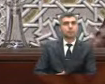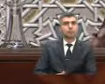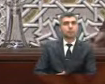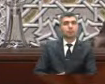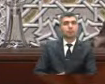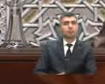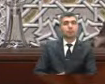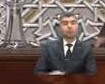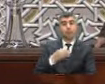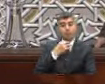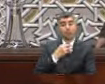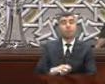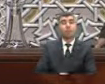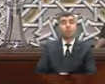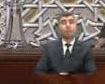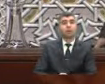فيما يتعلق